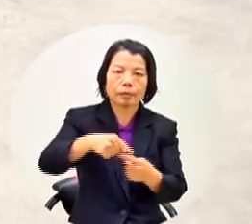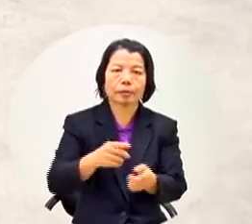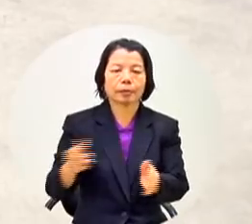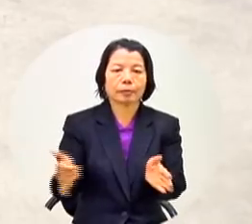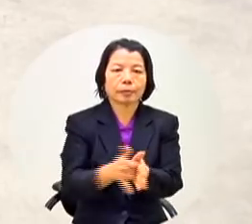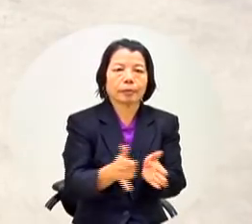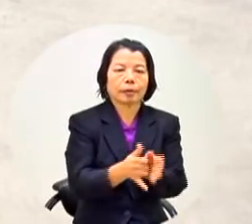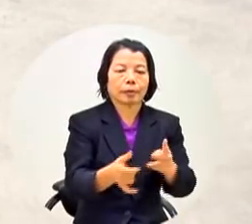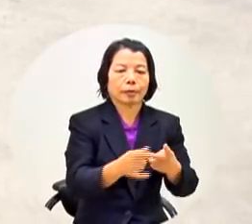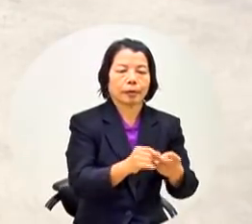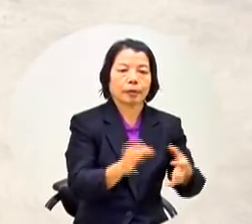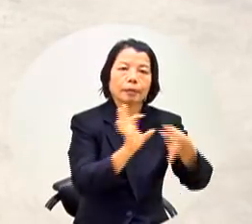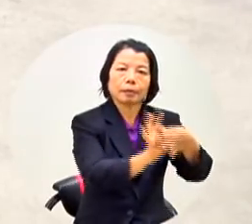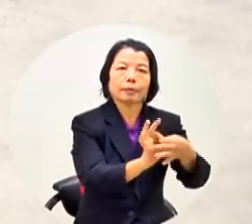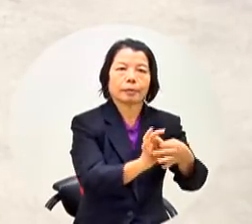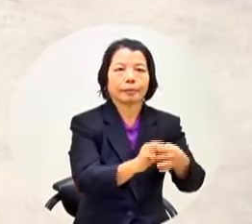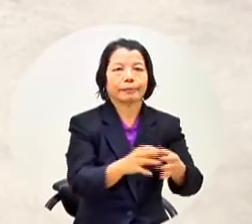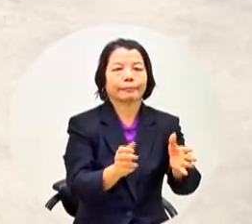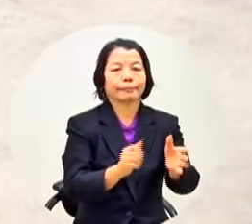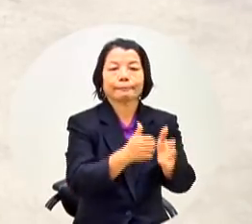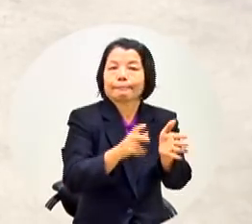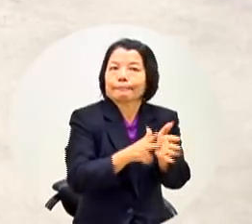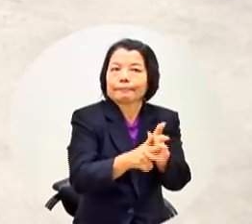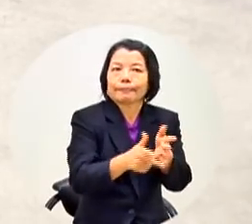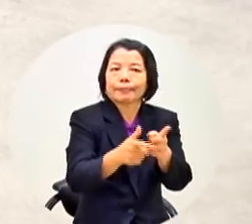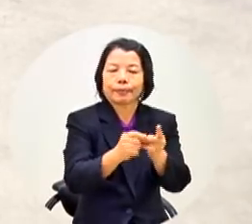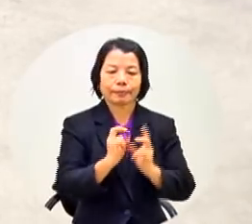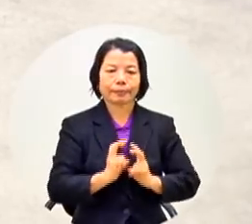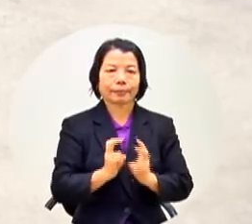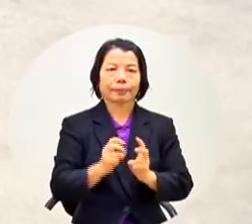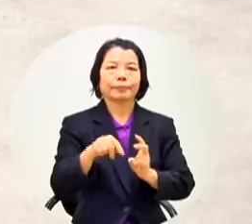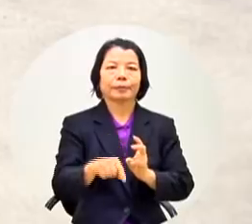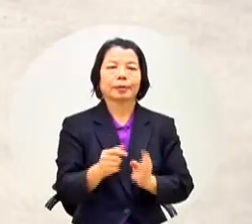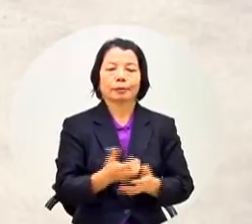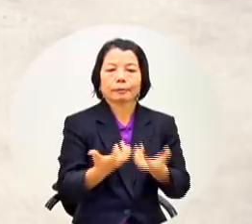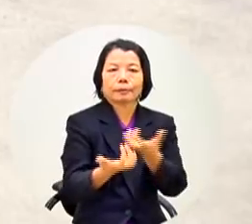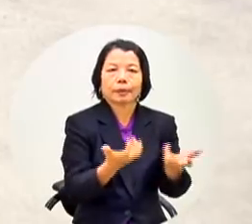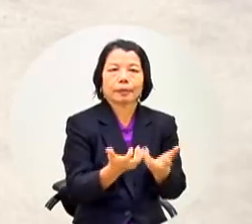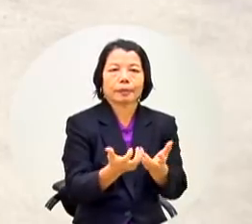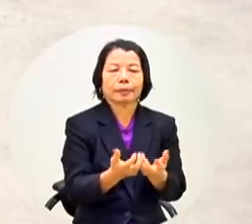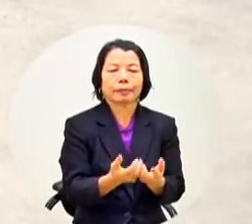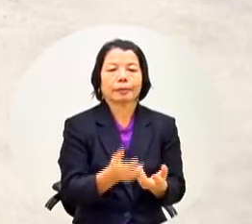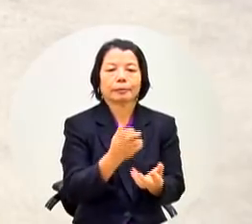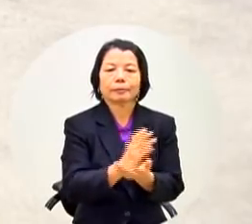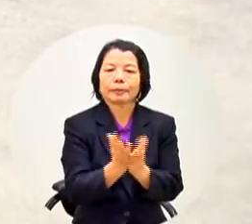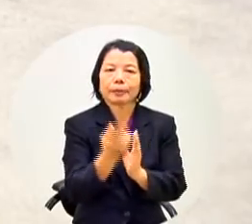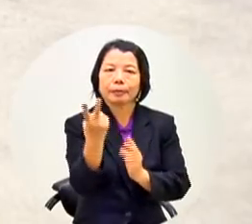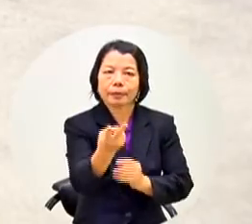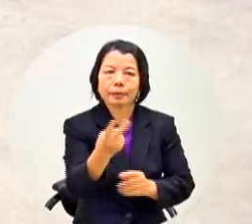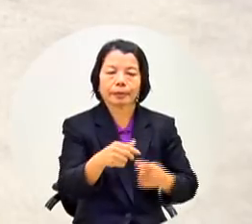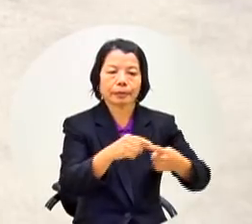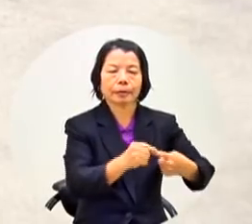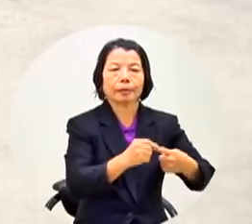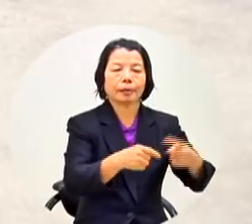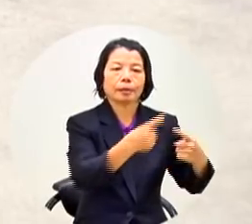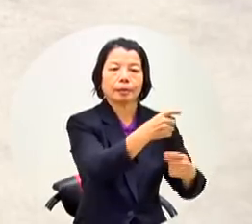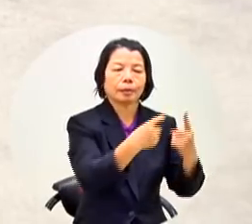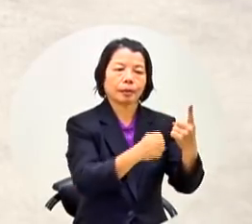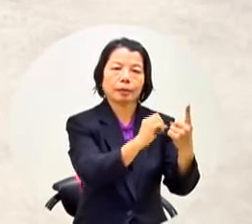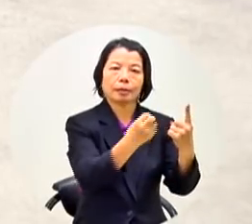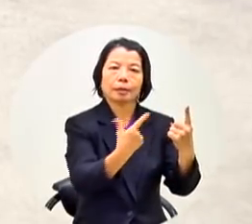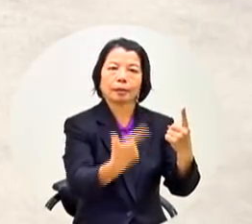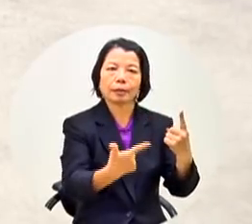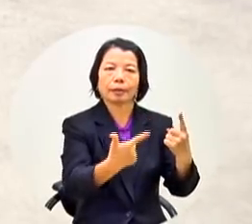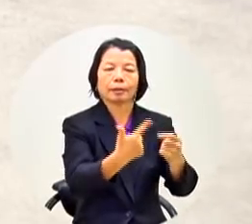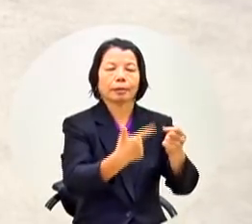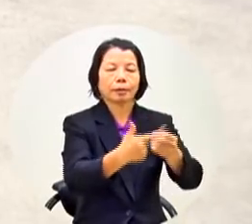一个前镇吊车场，那分两阶段通车营运，那第一阶段已经在106年9月已经完工通车，那整个一个